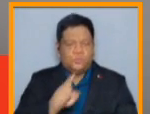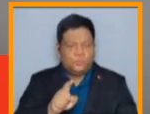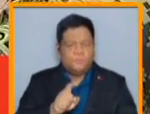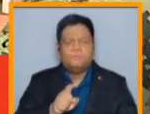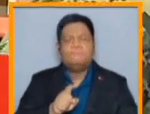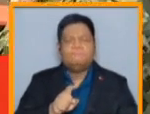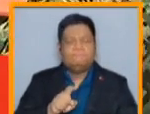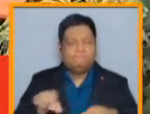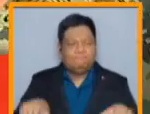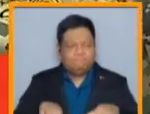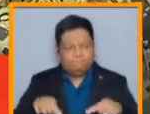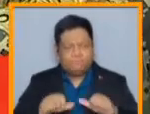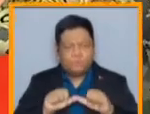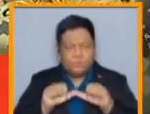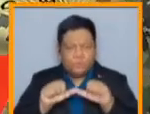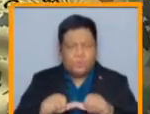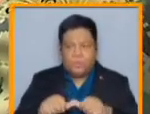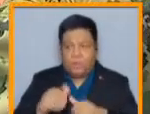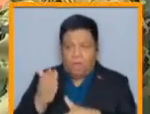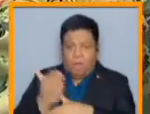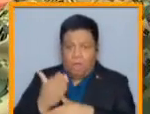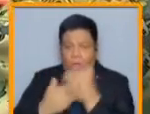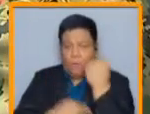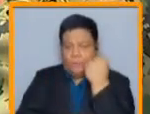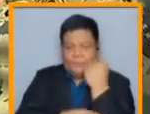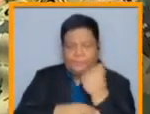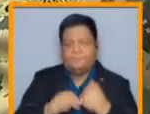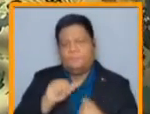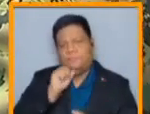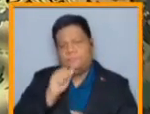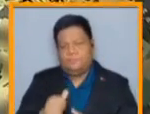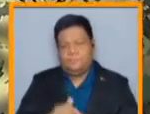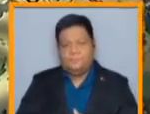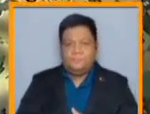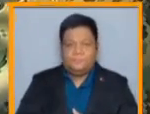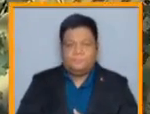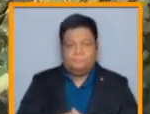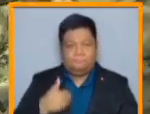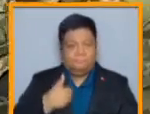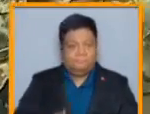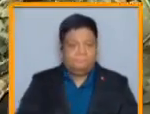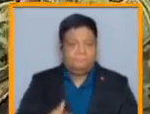hotel. Yan ang unang balita. Ian Cruz, Buong Puso, para sa Pilipino.